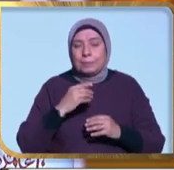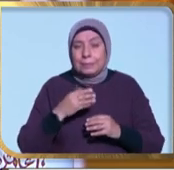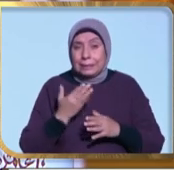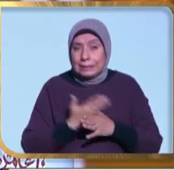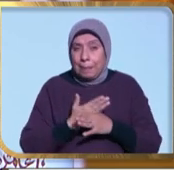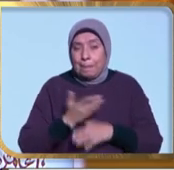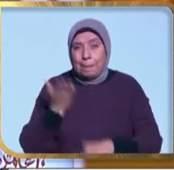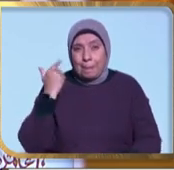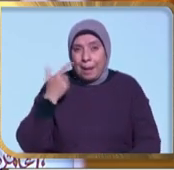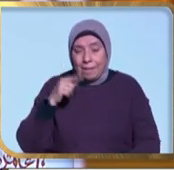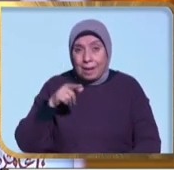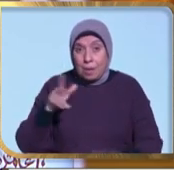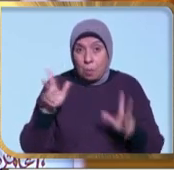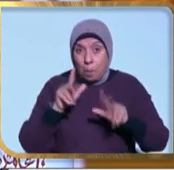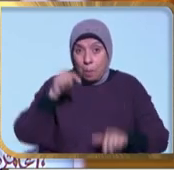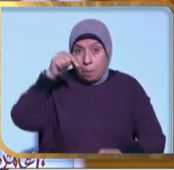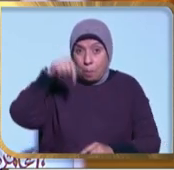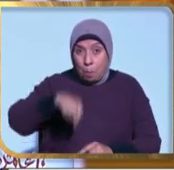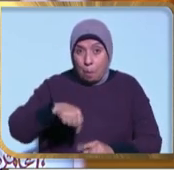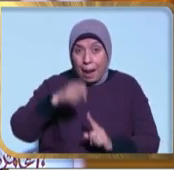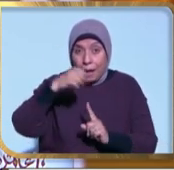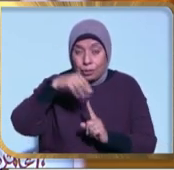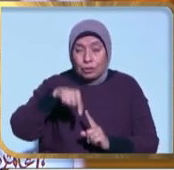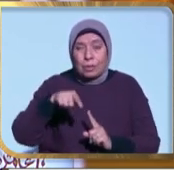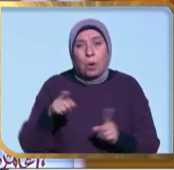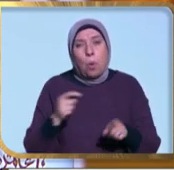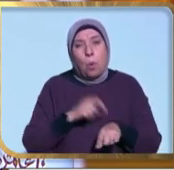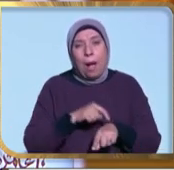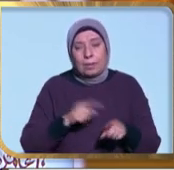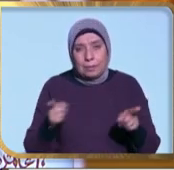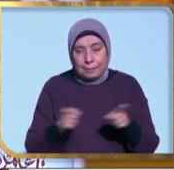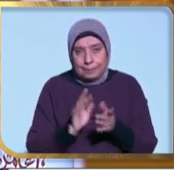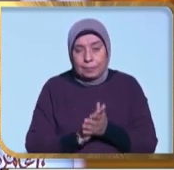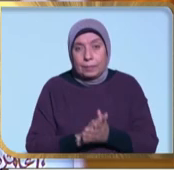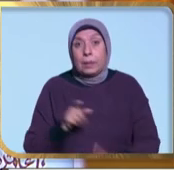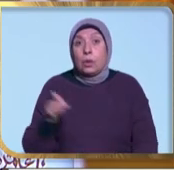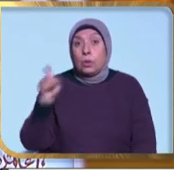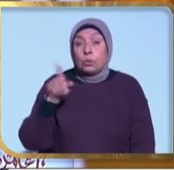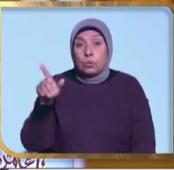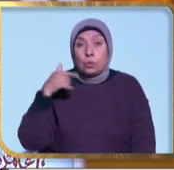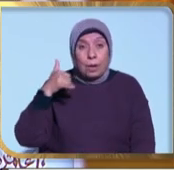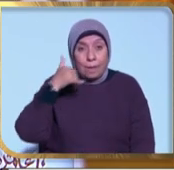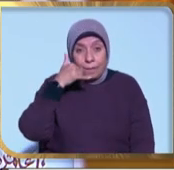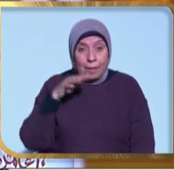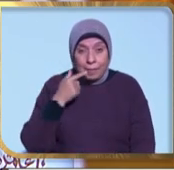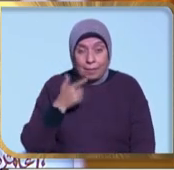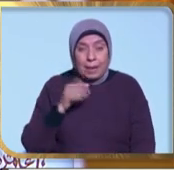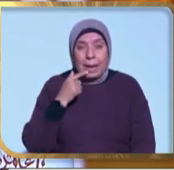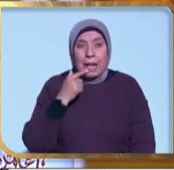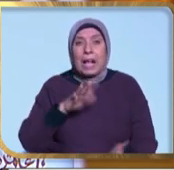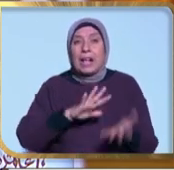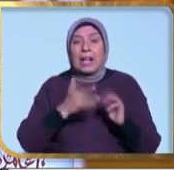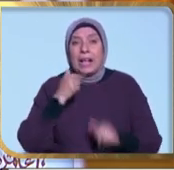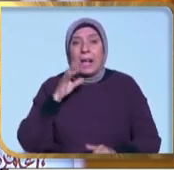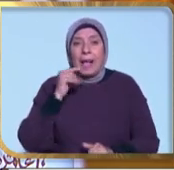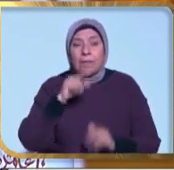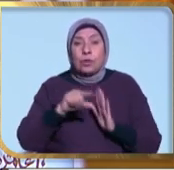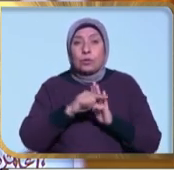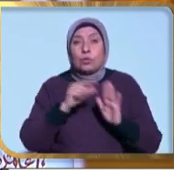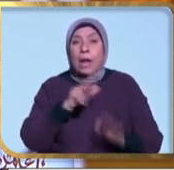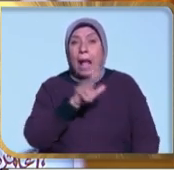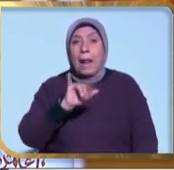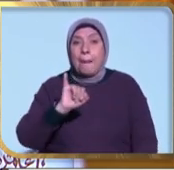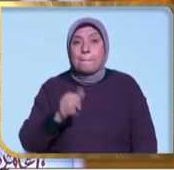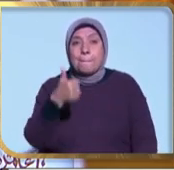بيكون يعني قصير فالسائل كانت بتقول كيف نفهم قول الحق تبارك وتعالى في سوره المائده يا ايها الذين